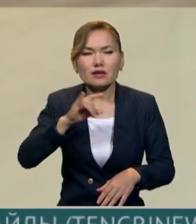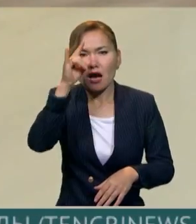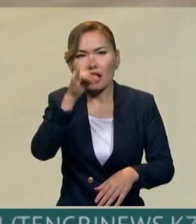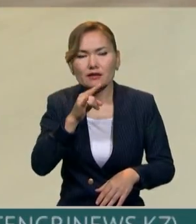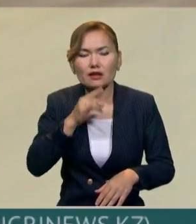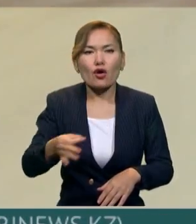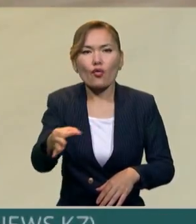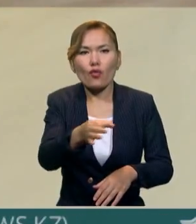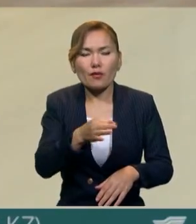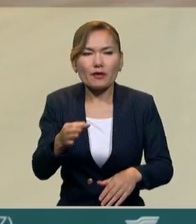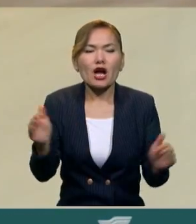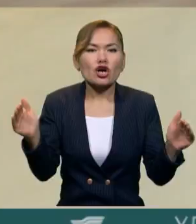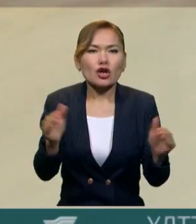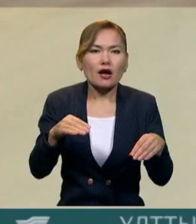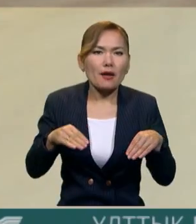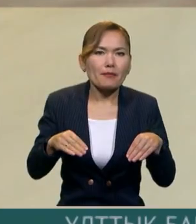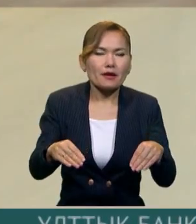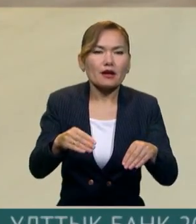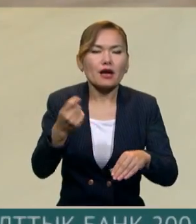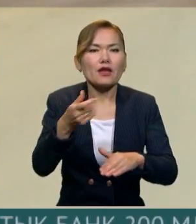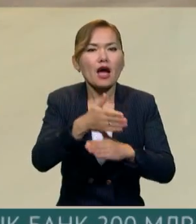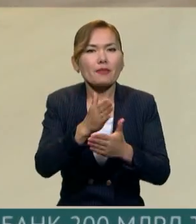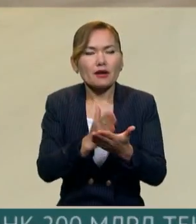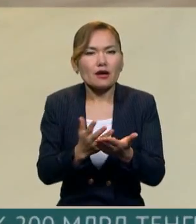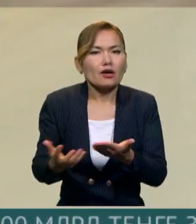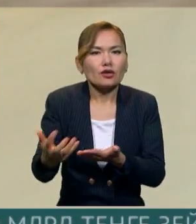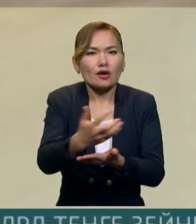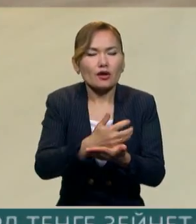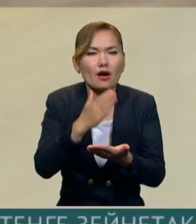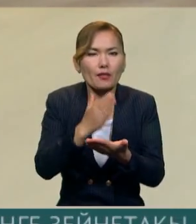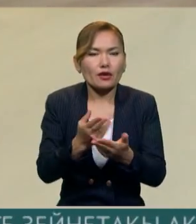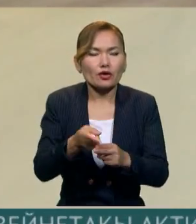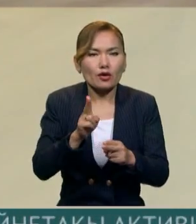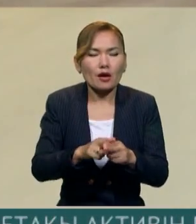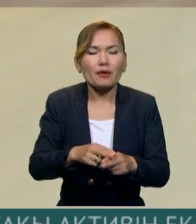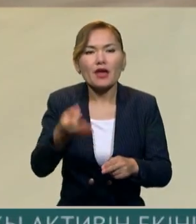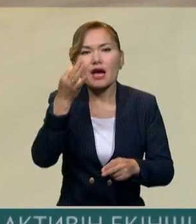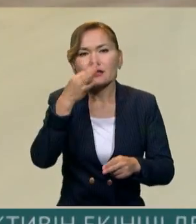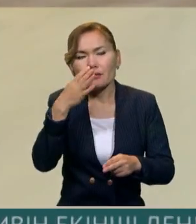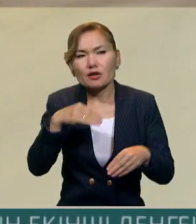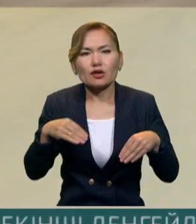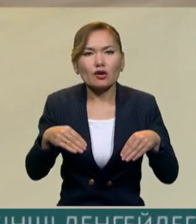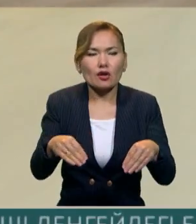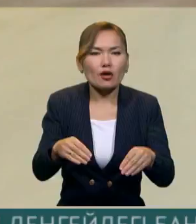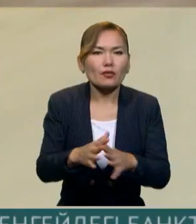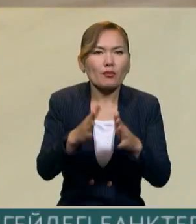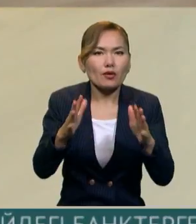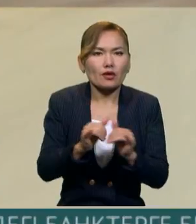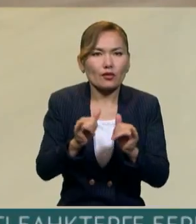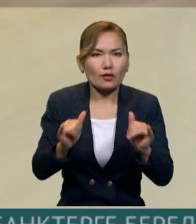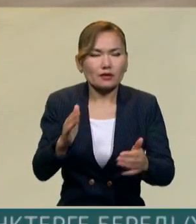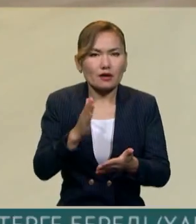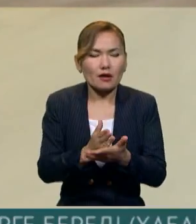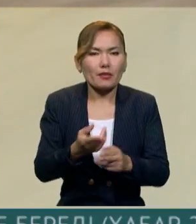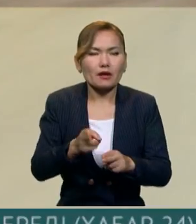шағын болса да берекелі бидай көп. Аграрлы аймақ соңғы жылдары дәнді дақылдардан бөлек майлы дақылдарды өсіруге ерекше ден қойып отыр.